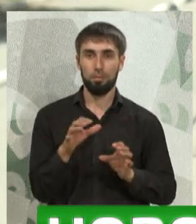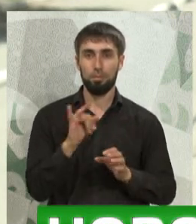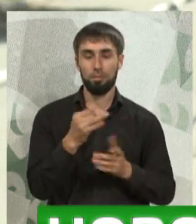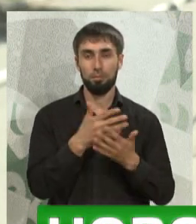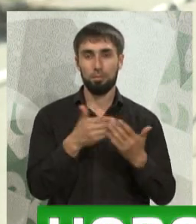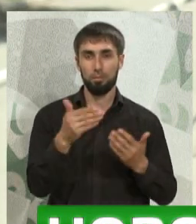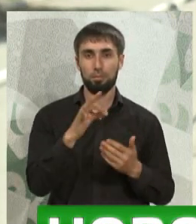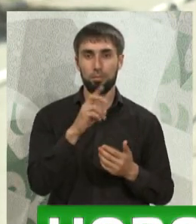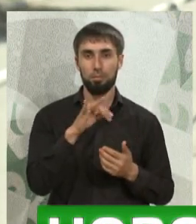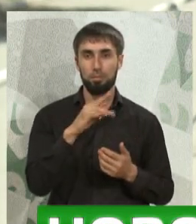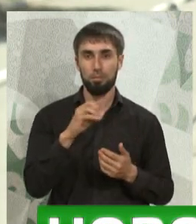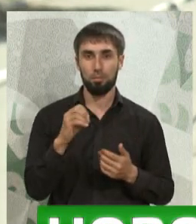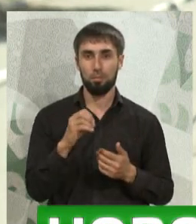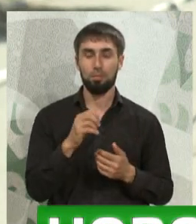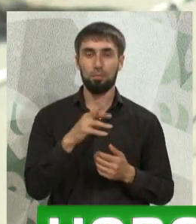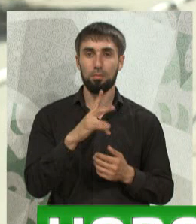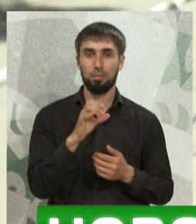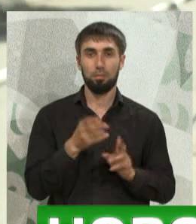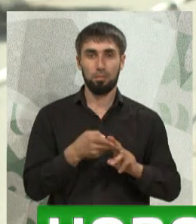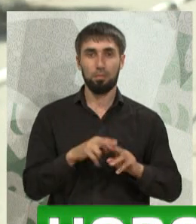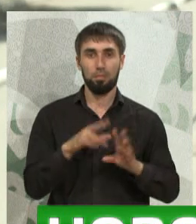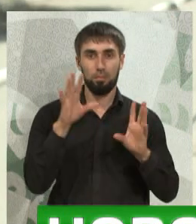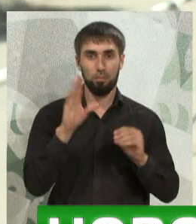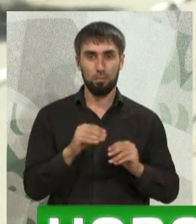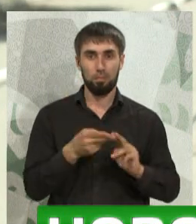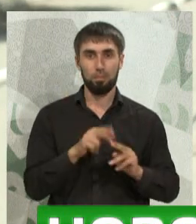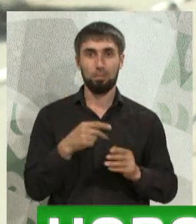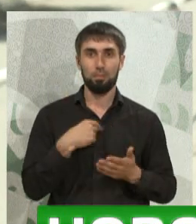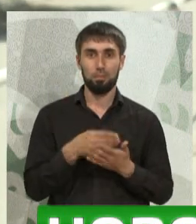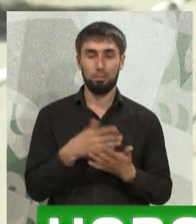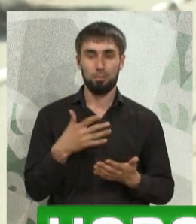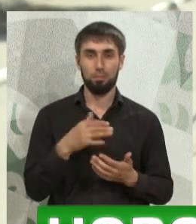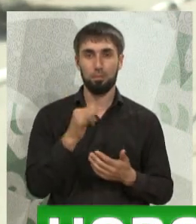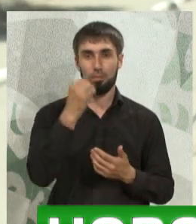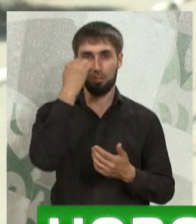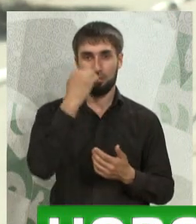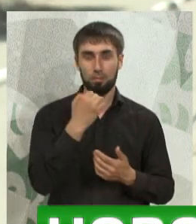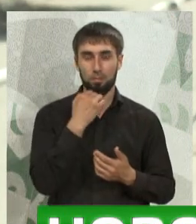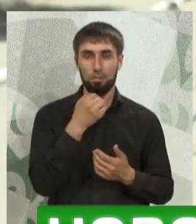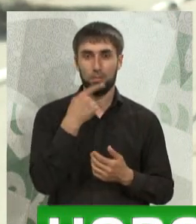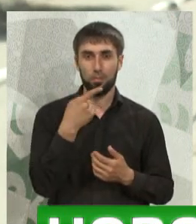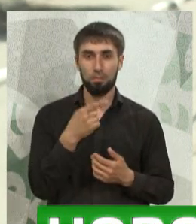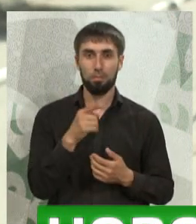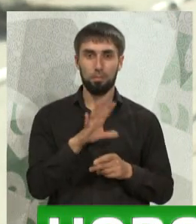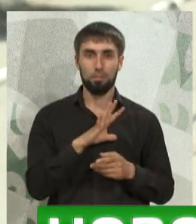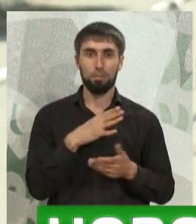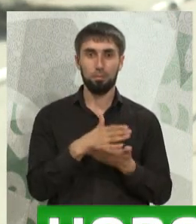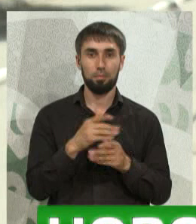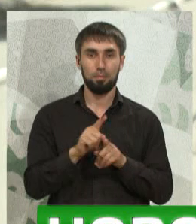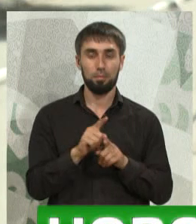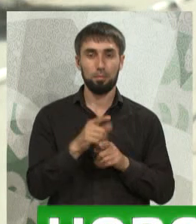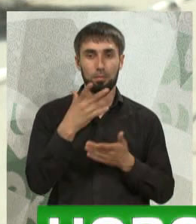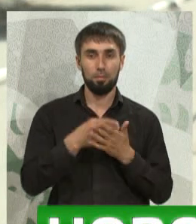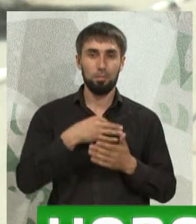видом оборудования. Для нас это все, мы это очень ценим, благодарим их, мы поделились опытом как